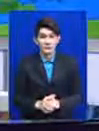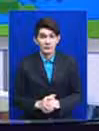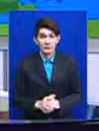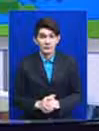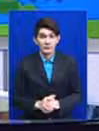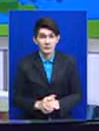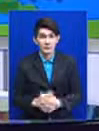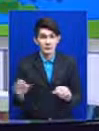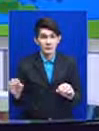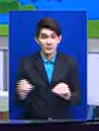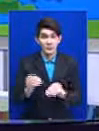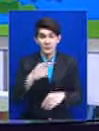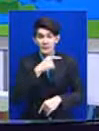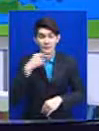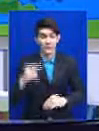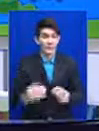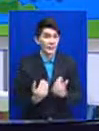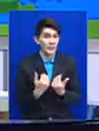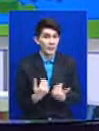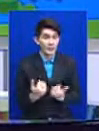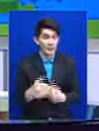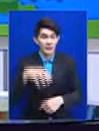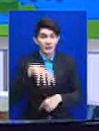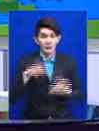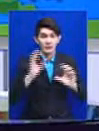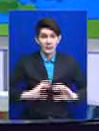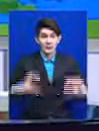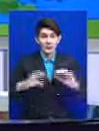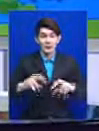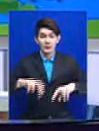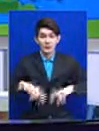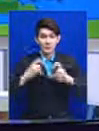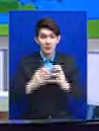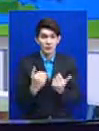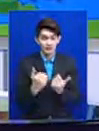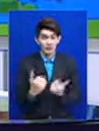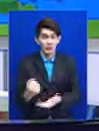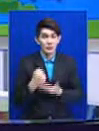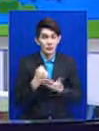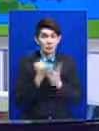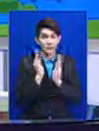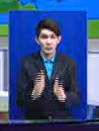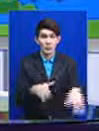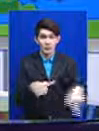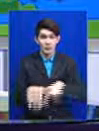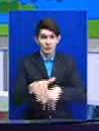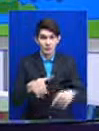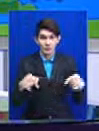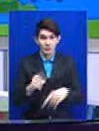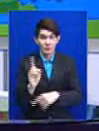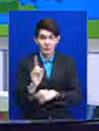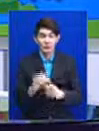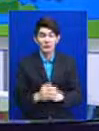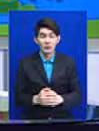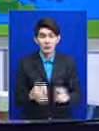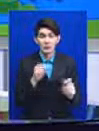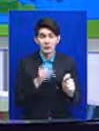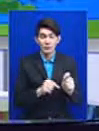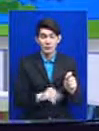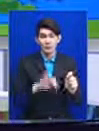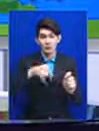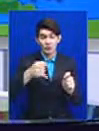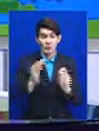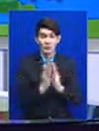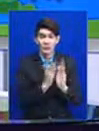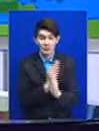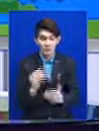เมื่อเข้าสู่ภาวะภัยแล้งแบบนี้นะคะส่วนราชการที่จังหวัดสุรินทร์ค่ะได้ให้ความช่วยเหลือชาวบ้านที่ตำบลบุแกรงอำเภอจอมพระนะค